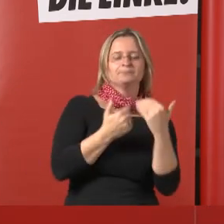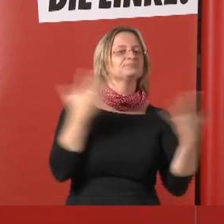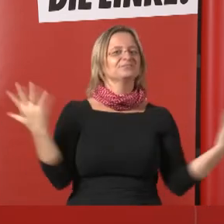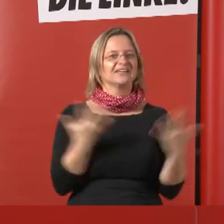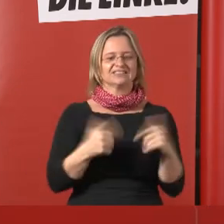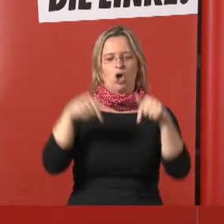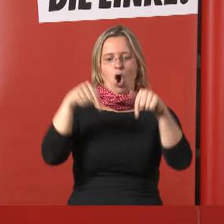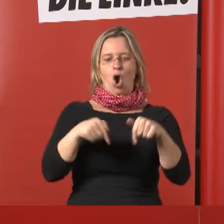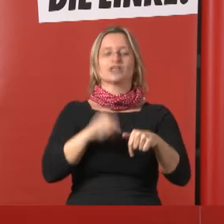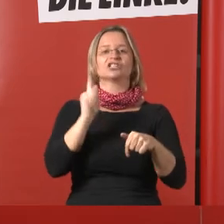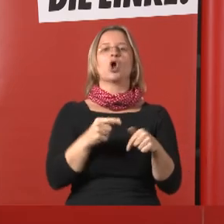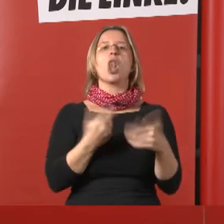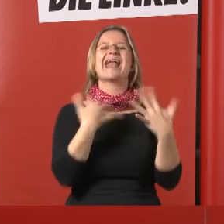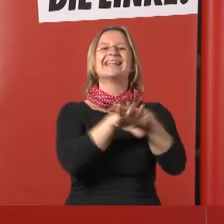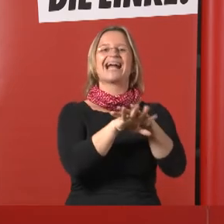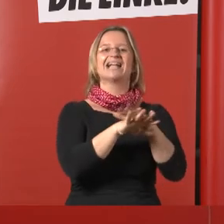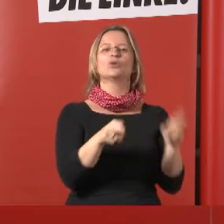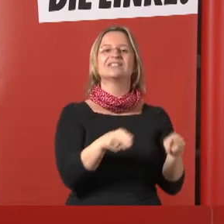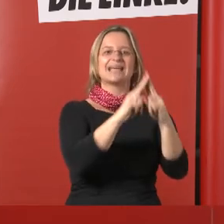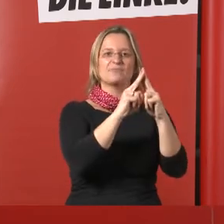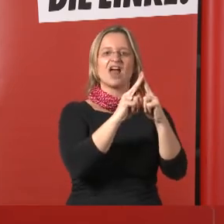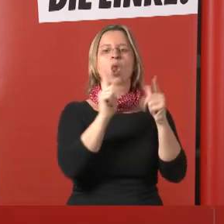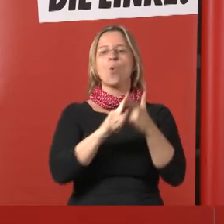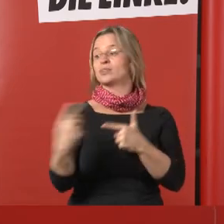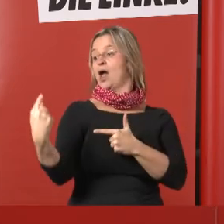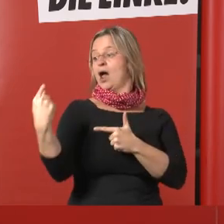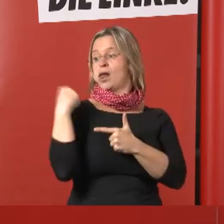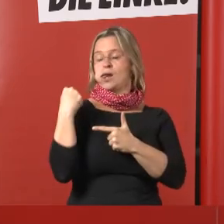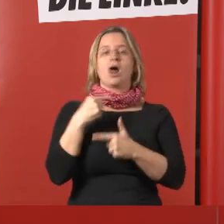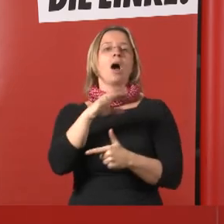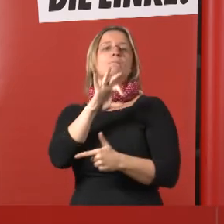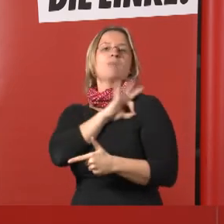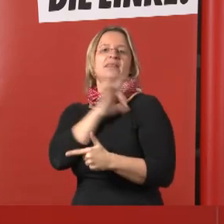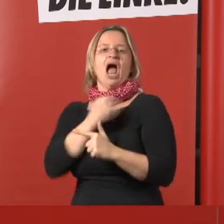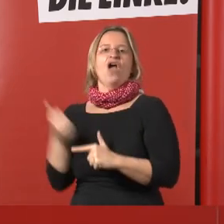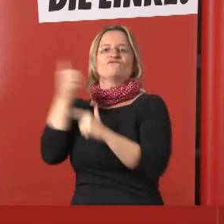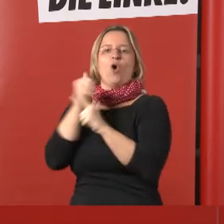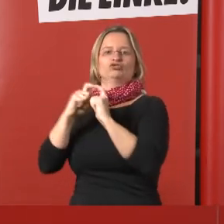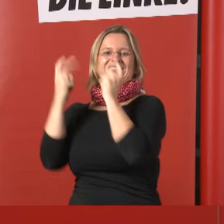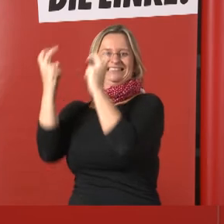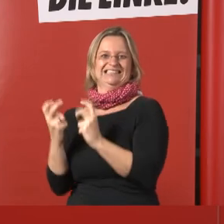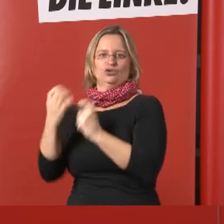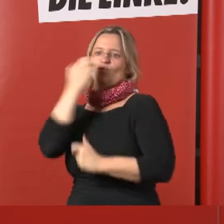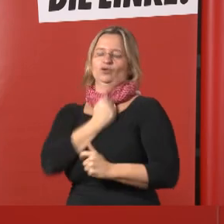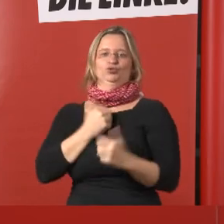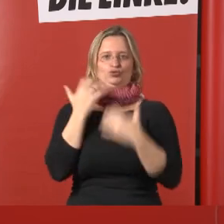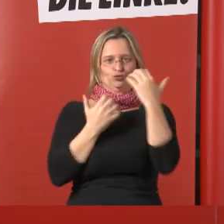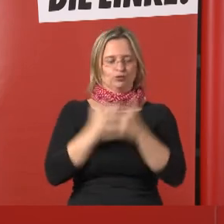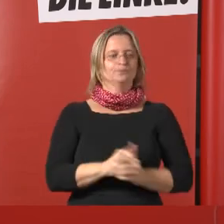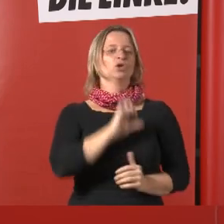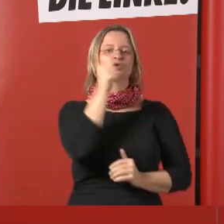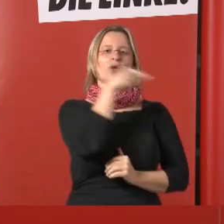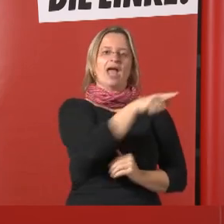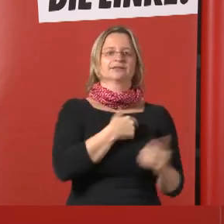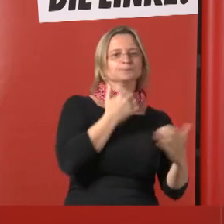über 2 andere Themen reden. Das ist zum einen der Integrationsgipfel, der heute stattfinden soll, sowie die am Wochenende stattgefunden